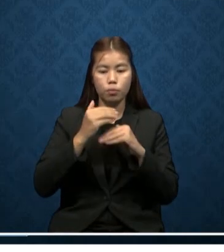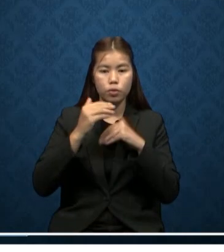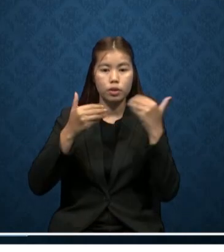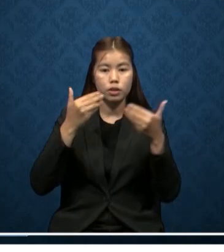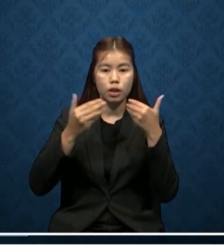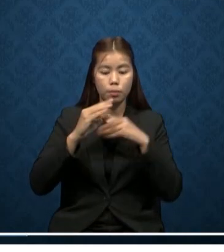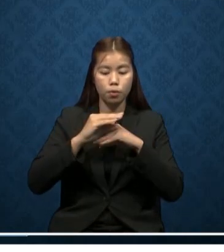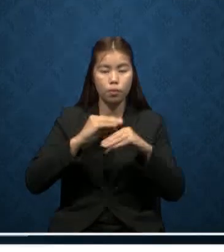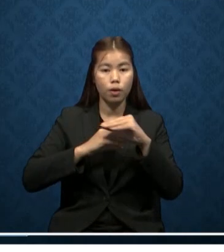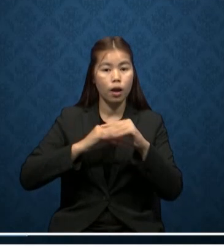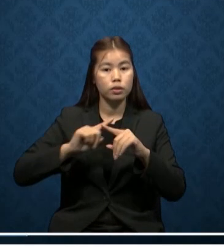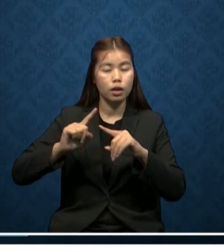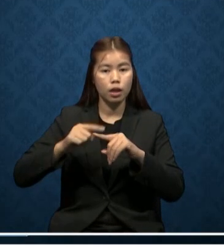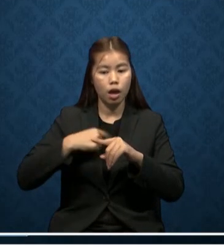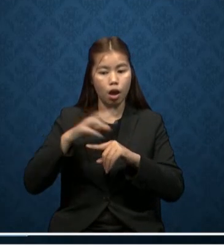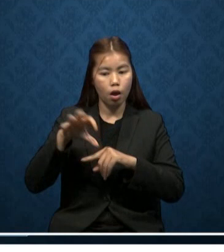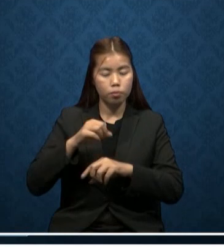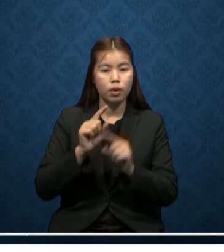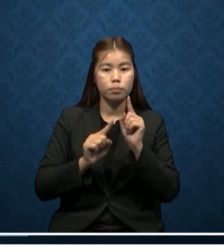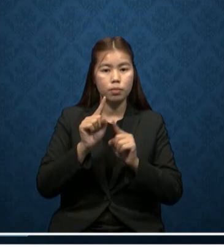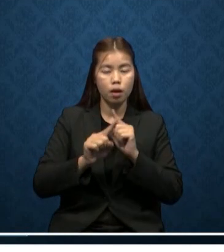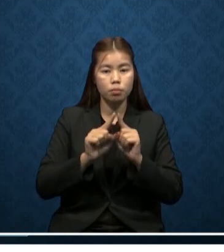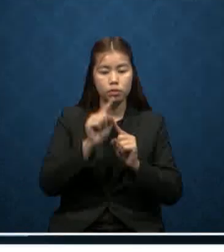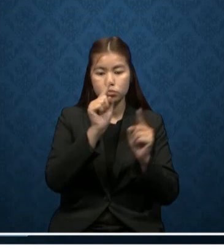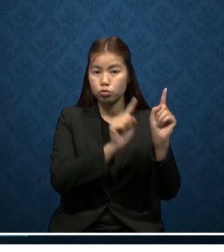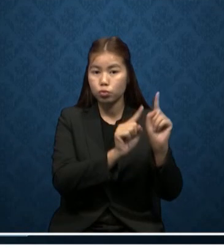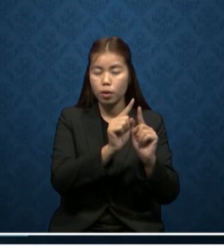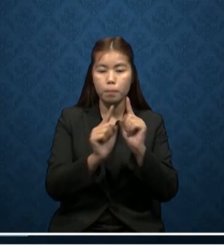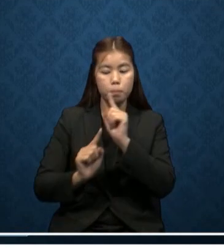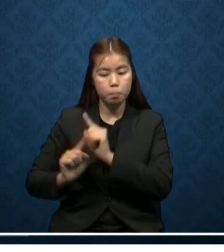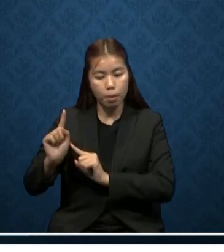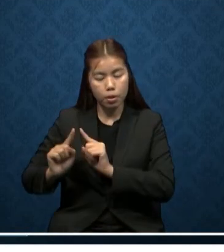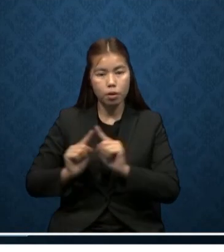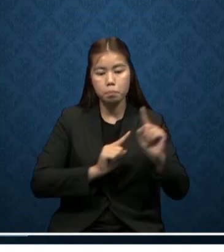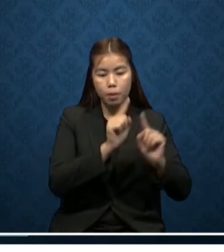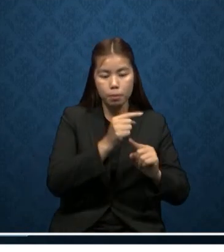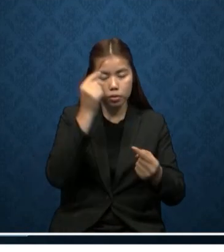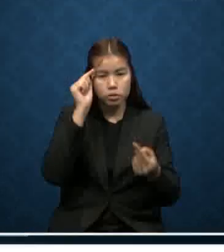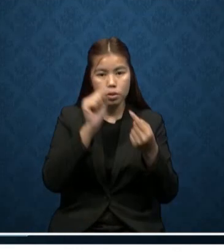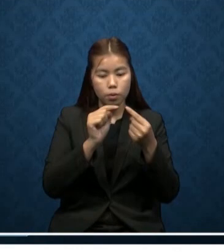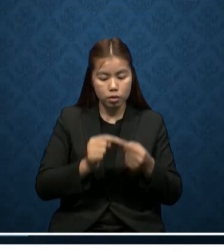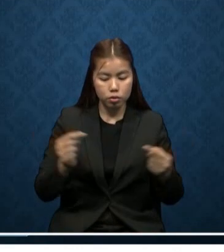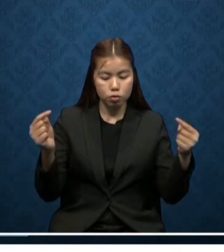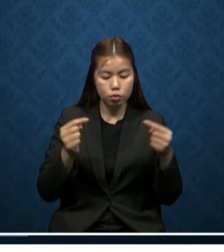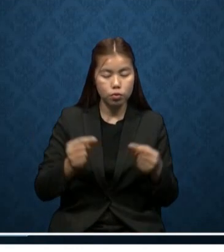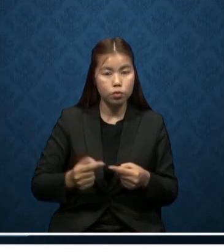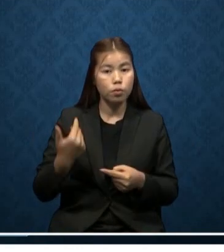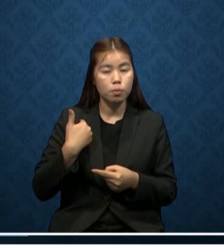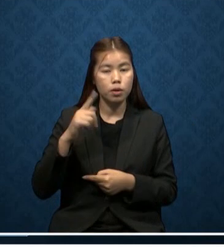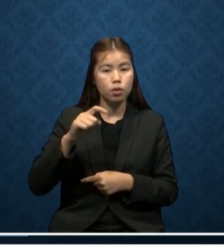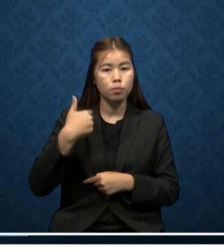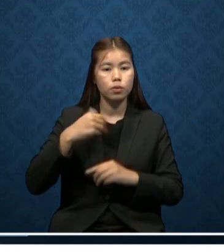การที่จะนำมาประเมินผลตามตัวชื่อวัดคือต้องมีโครงการบ้างแหละนะครับที่มันจะสอดคล้องกับแผนย่อย